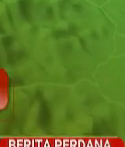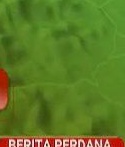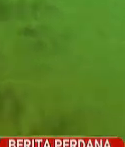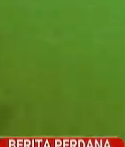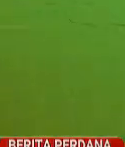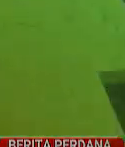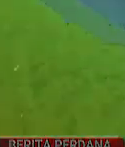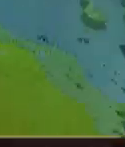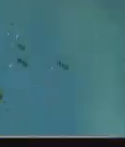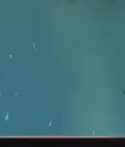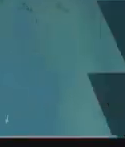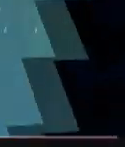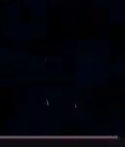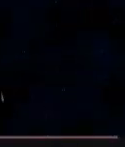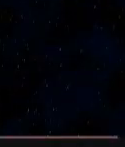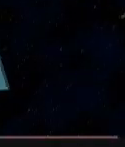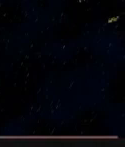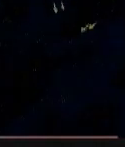isu-isu